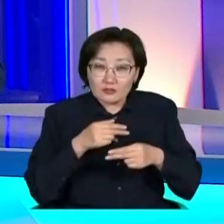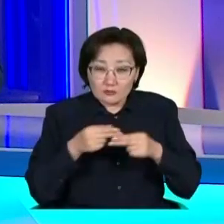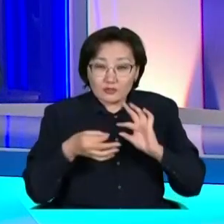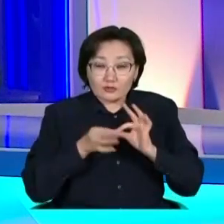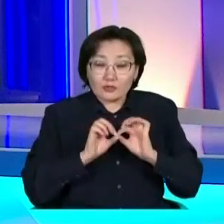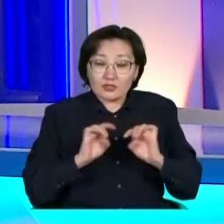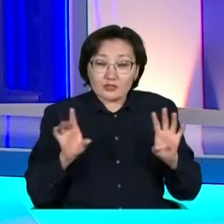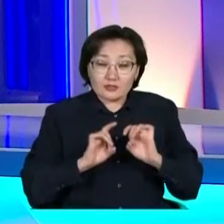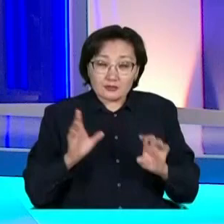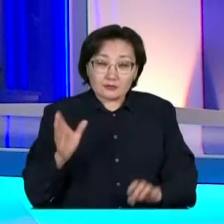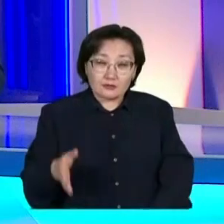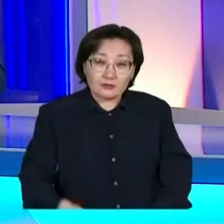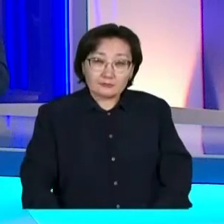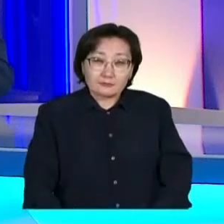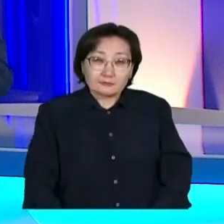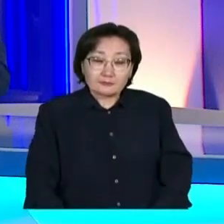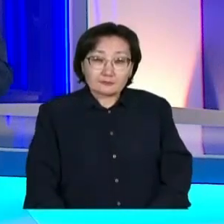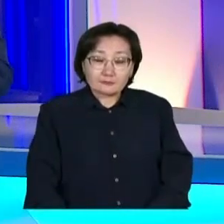әріптесім Оразай Нұртай жалғастырсын.